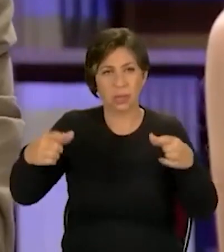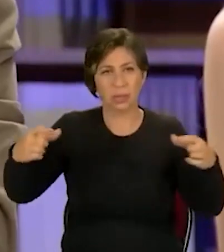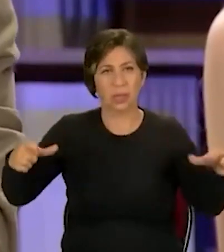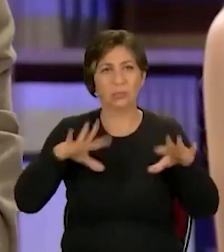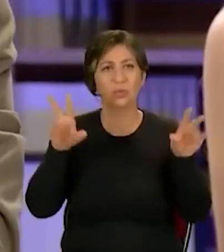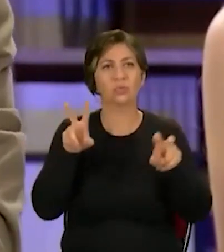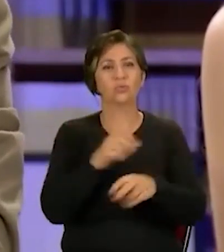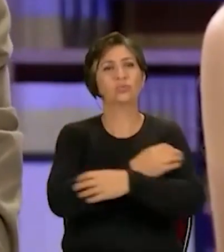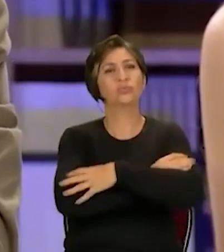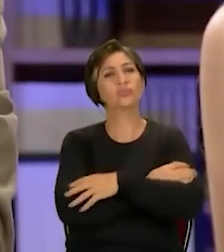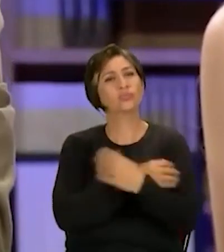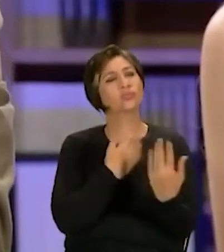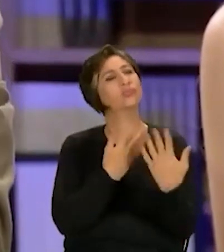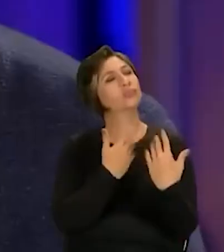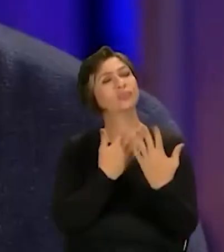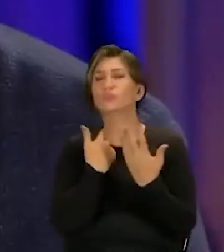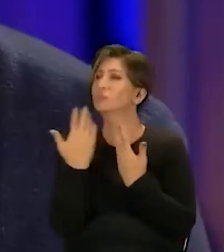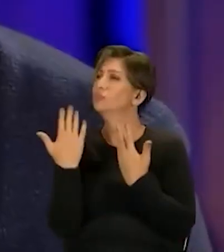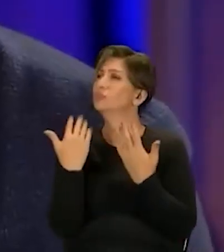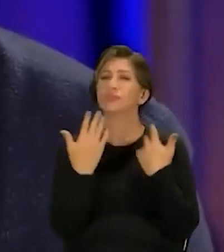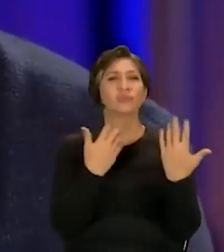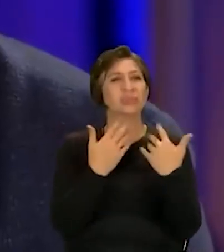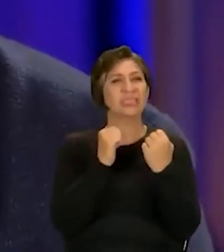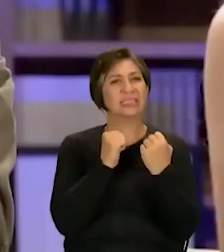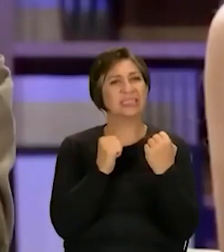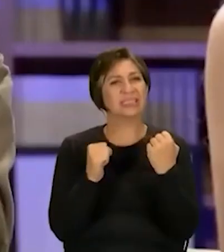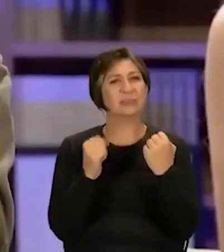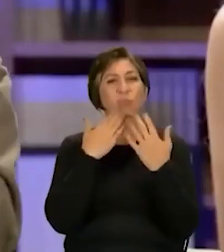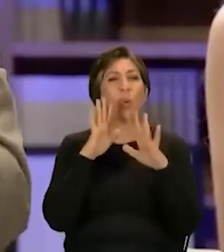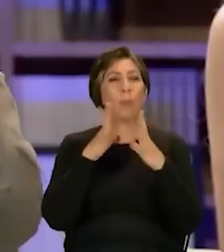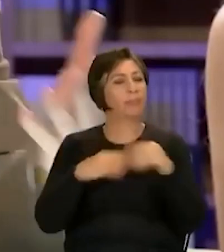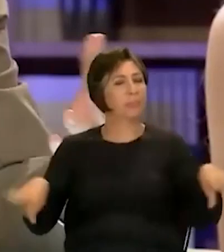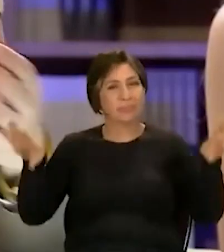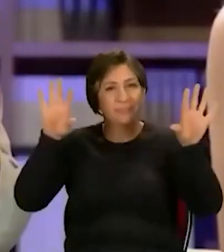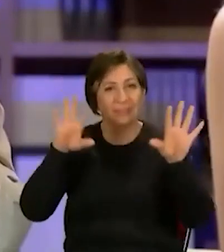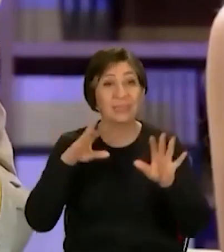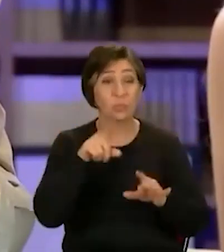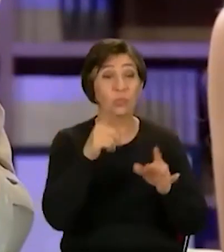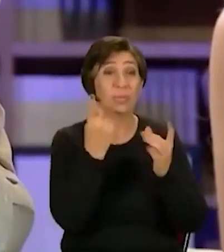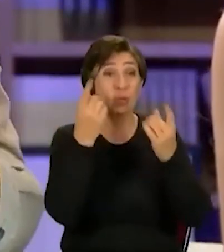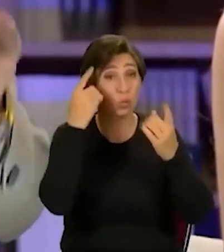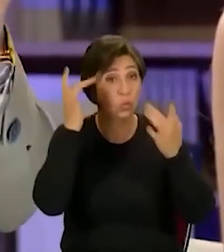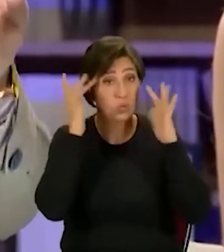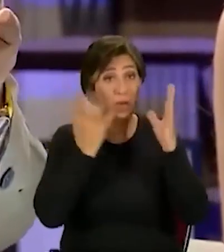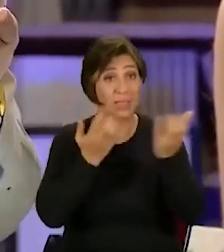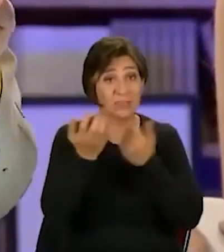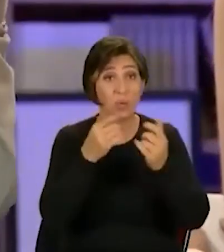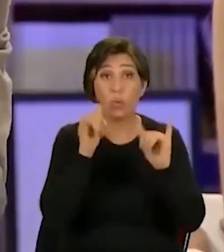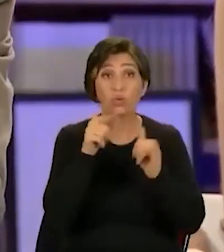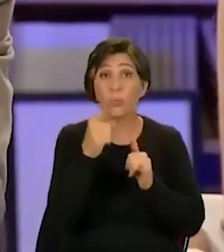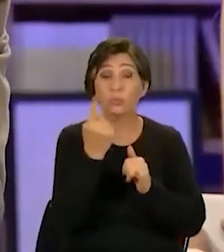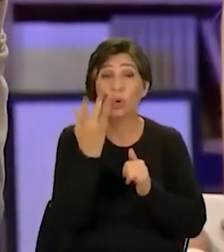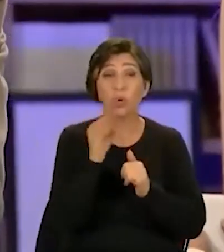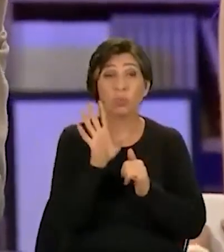Yani, bütün hepsi bir arada oturuyorlar. Korkunç bir muhabbet var. Kabızlık diye bir şey ortadan kalkıyor. Mükemmel. Bu bile bir kültürel alışveriş. Ama oyunda böyle